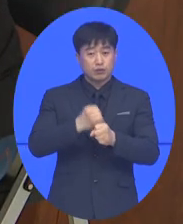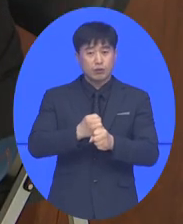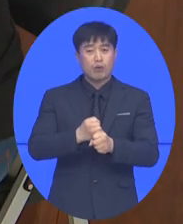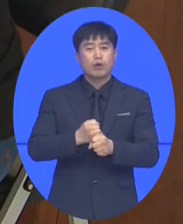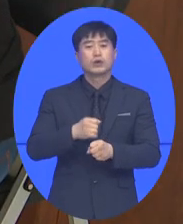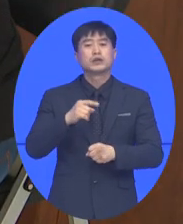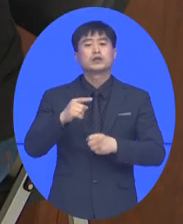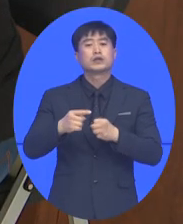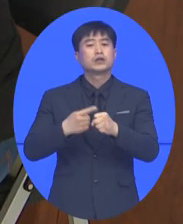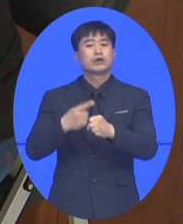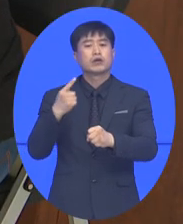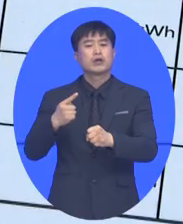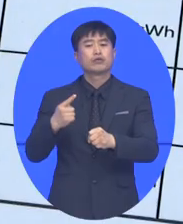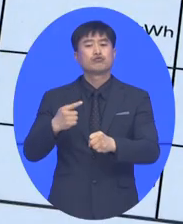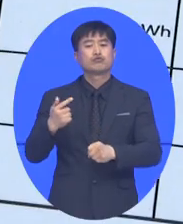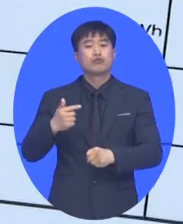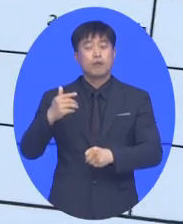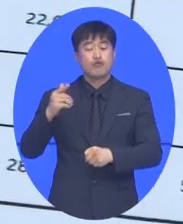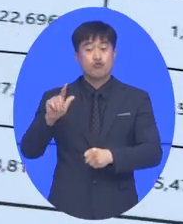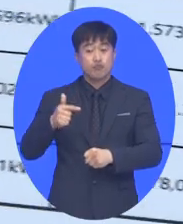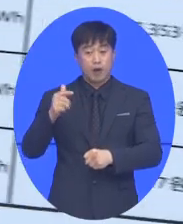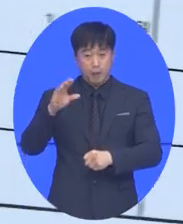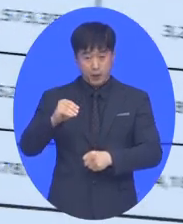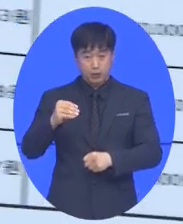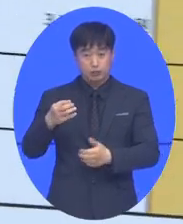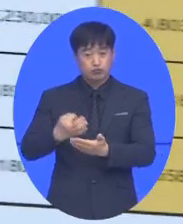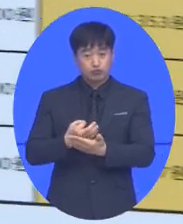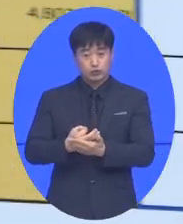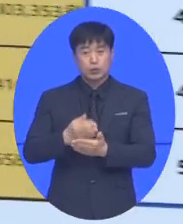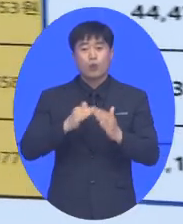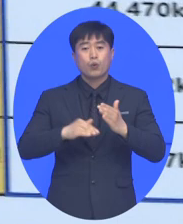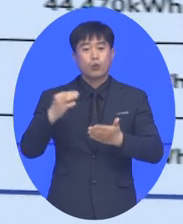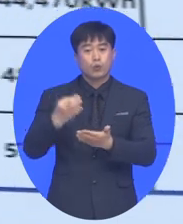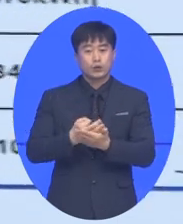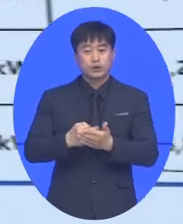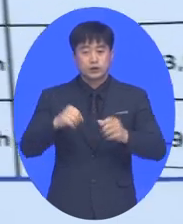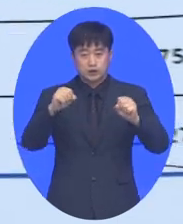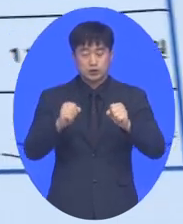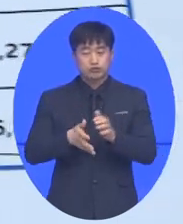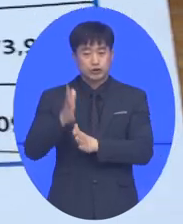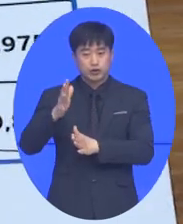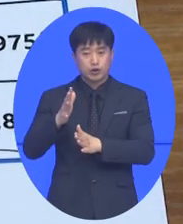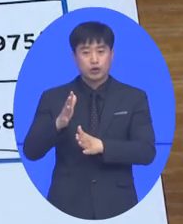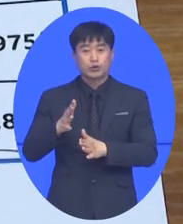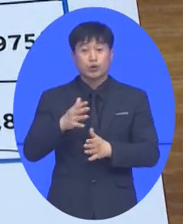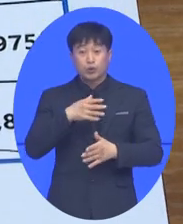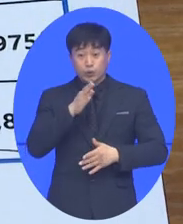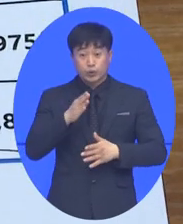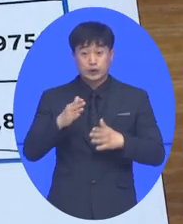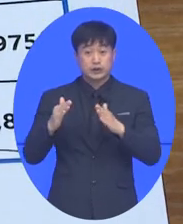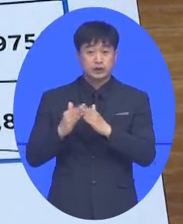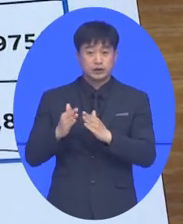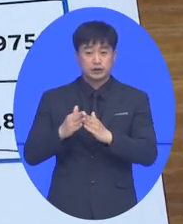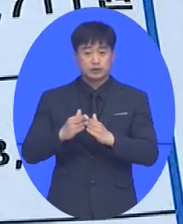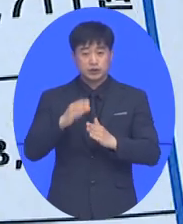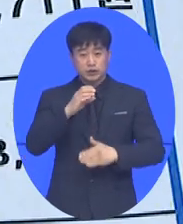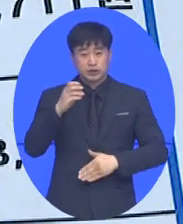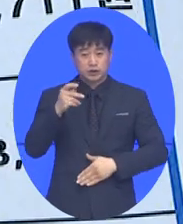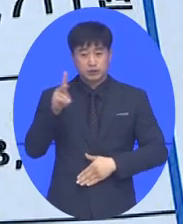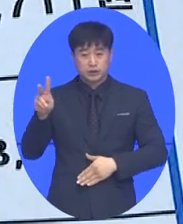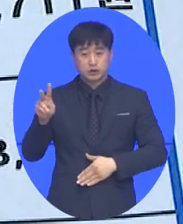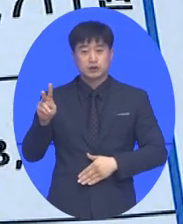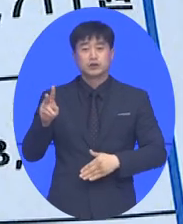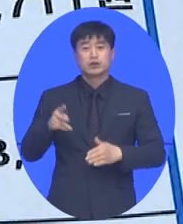판매 수익을 얻었습니다. 이렇게 낸 공동 수익은 주민 체육시설과 경로당, 방범 CCTV 설치